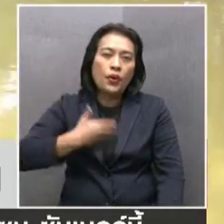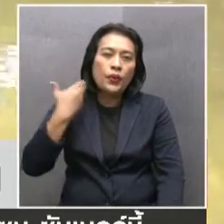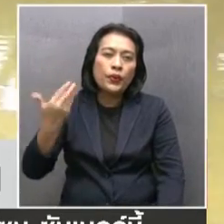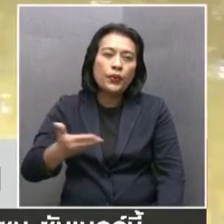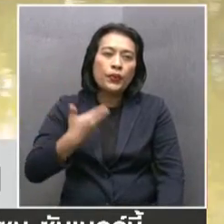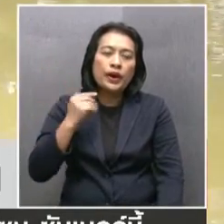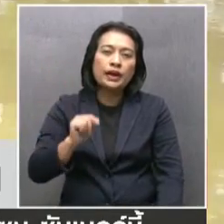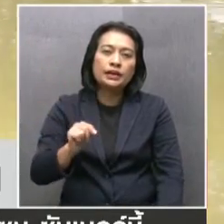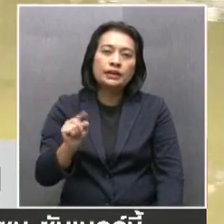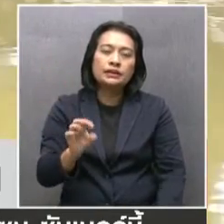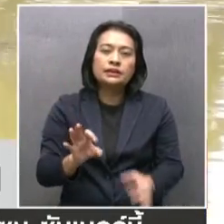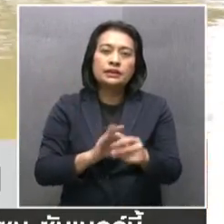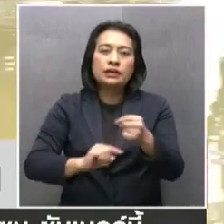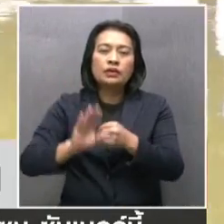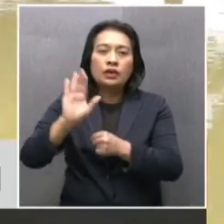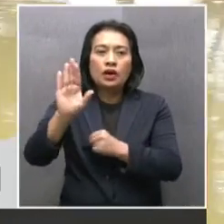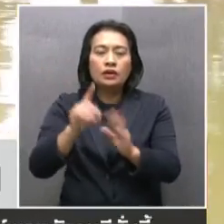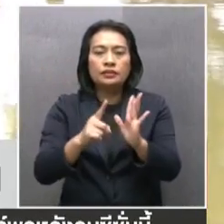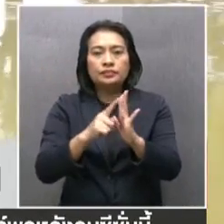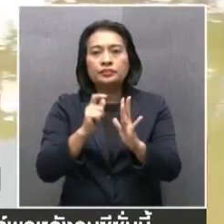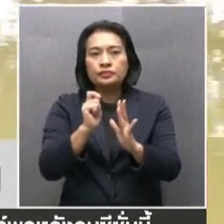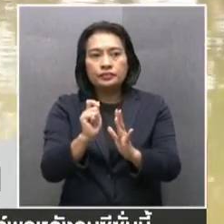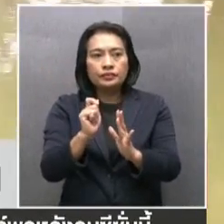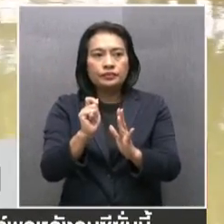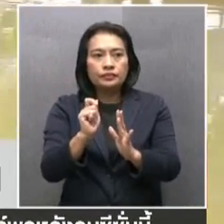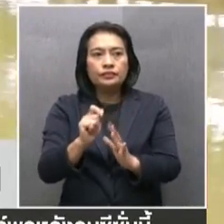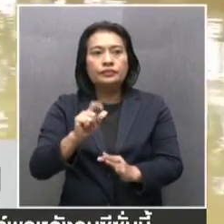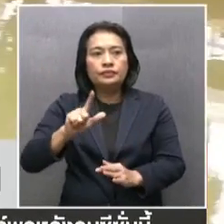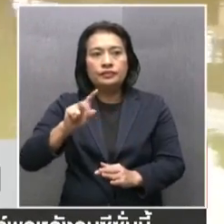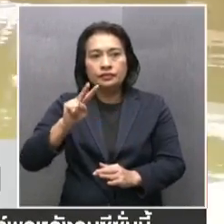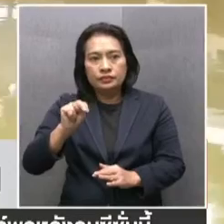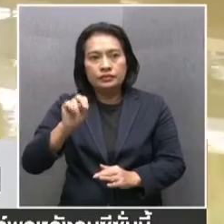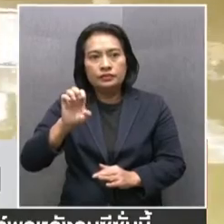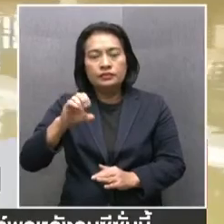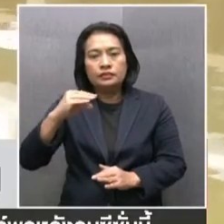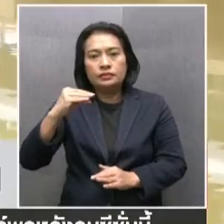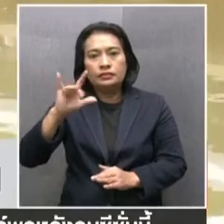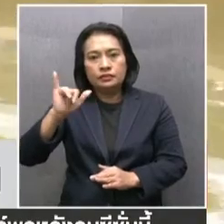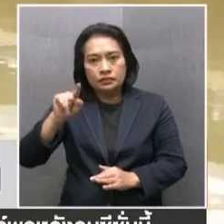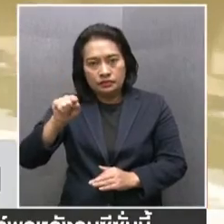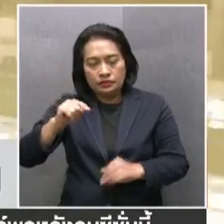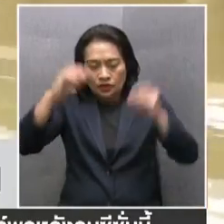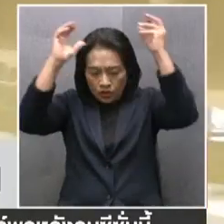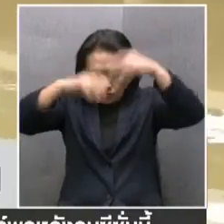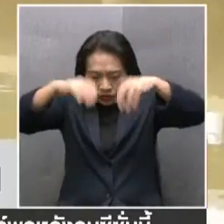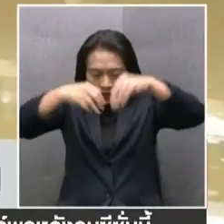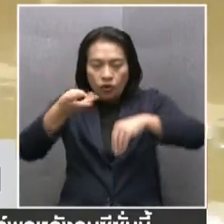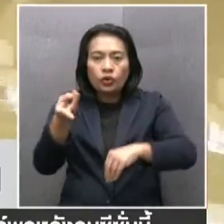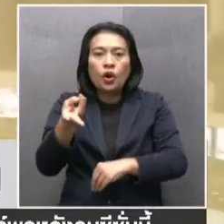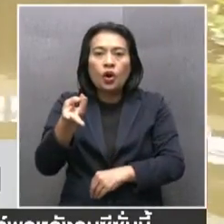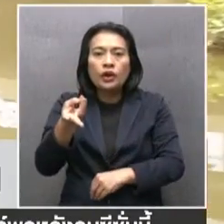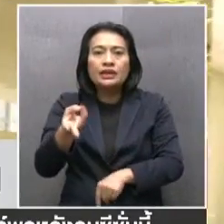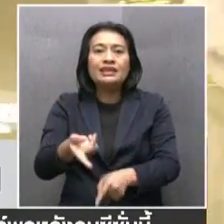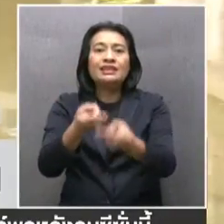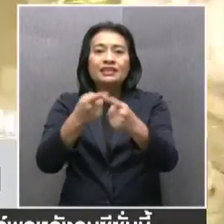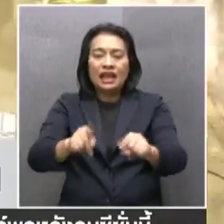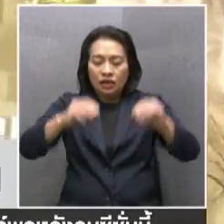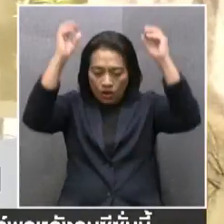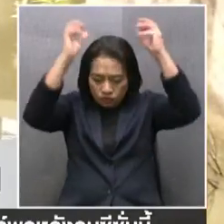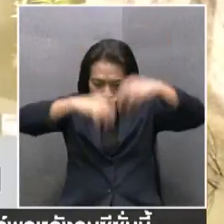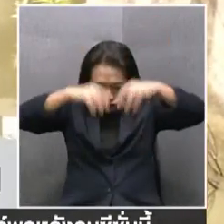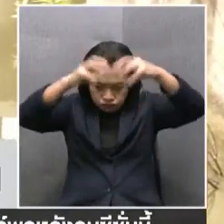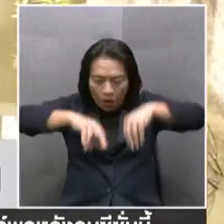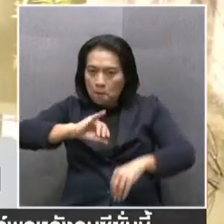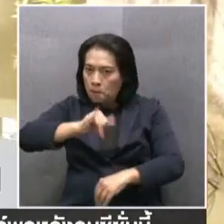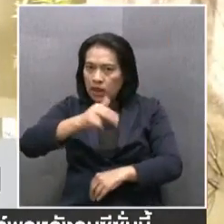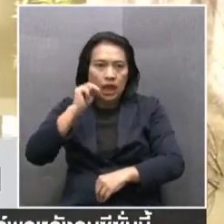ที่เรียกว่าเอลนินโญซึ่งจะส่งผลให้ฝนตกน้อยกว่าค่าปกติแต่ก็ไม่ได้หมายความว่าฝนที่ตกลงมาจะไม่ก่อให้เกิดน้ำ